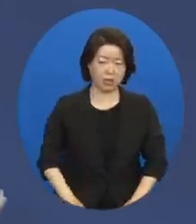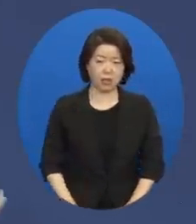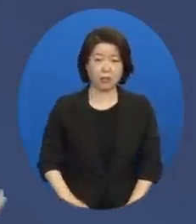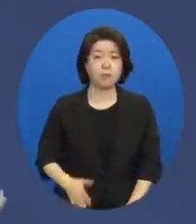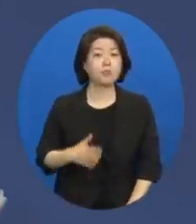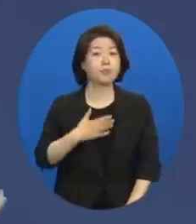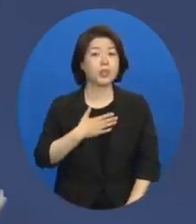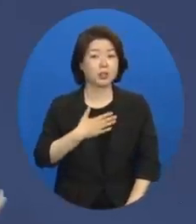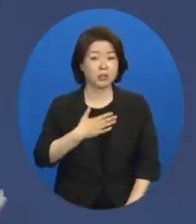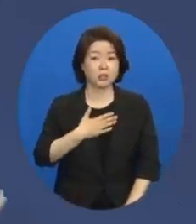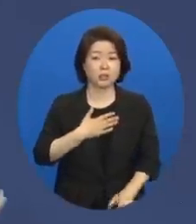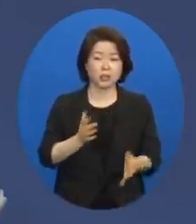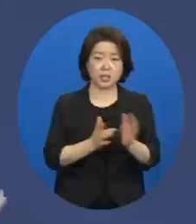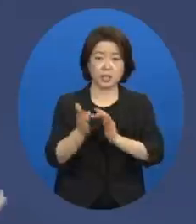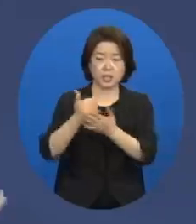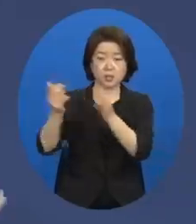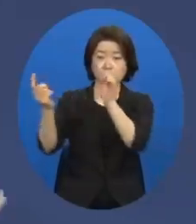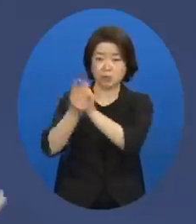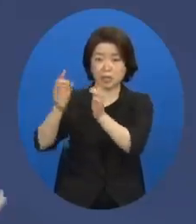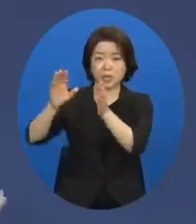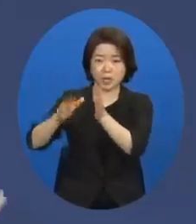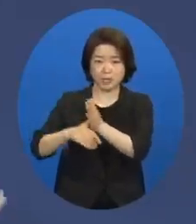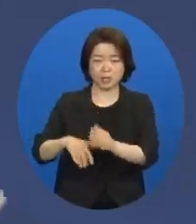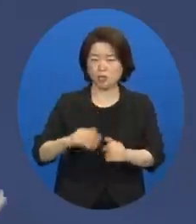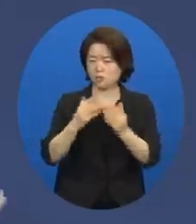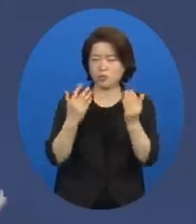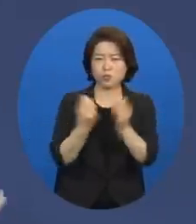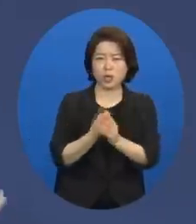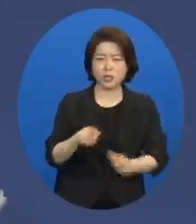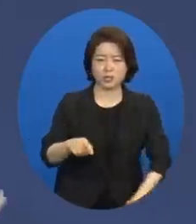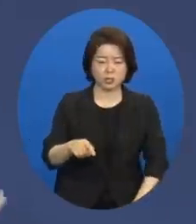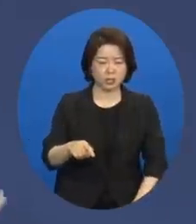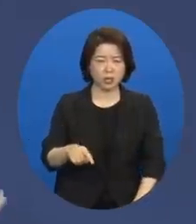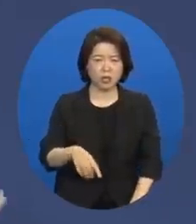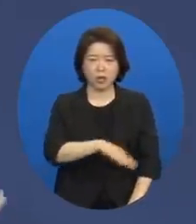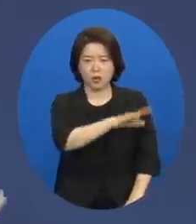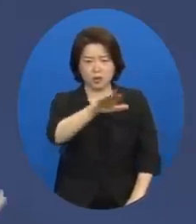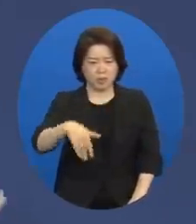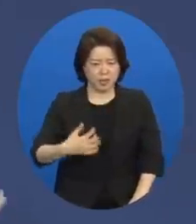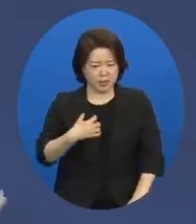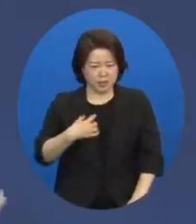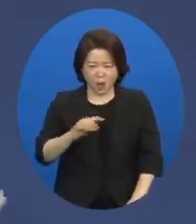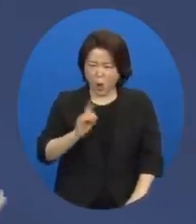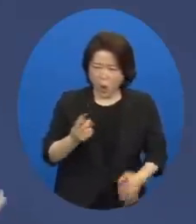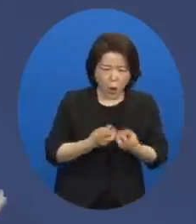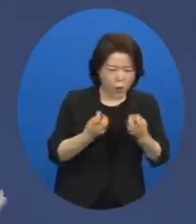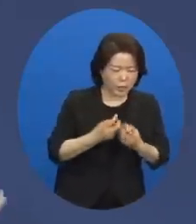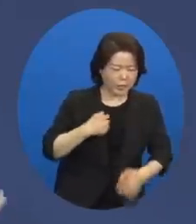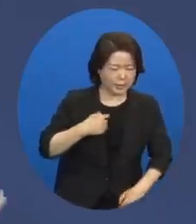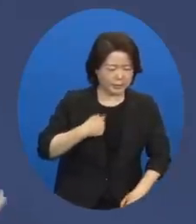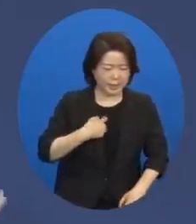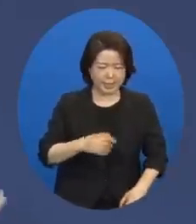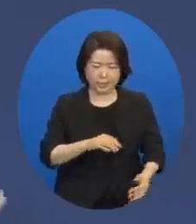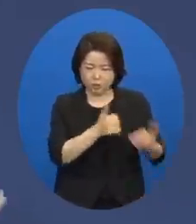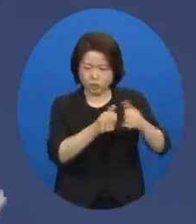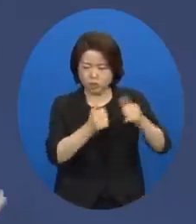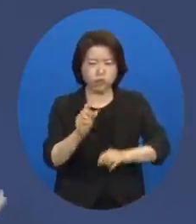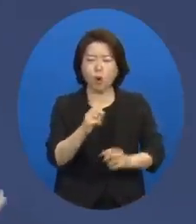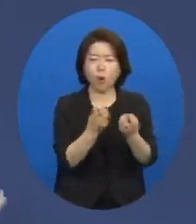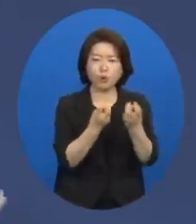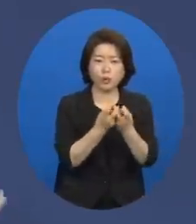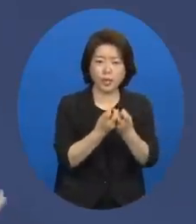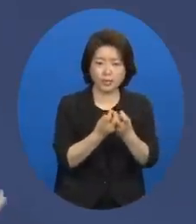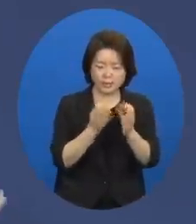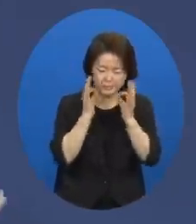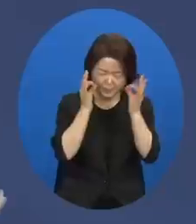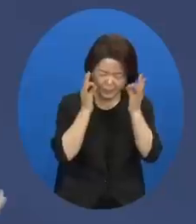저는 예수님을 만날 때 저는 완전히 자학증에 시달리던 그냥 나를 어떻게 하면 이거 재수없는 인생 끝장내나 이러고